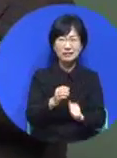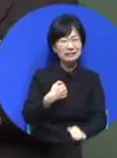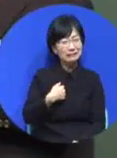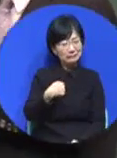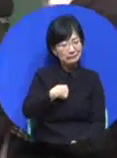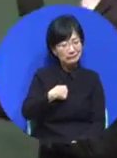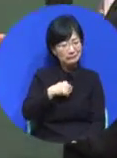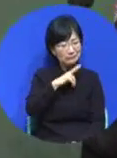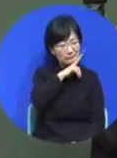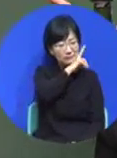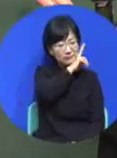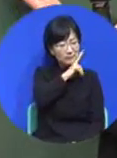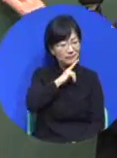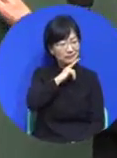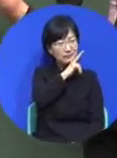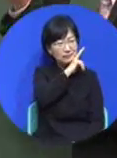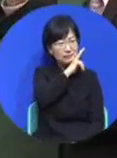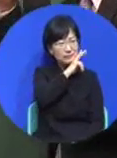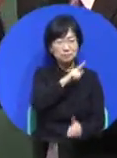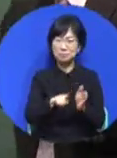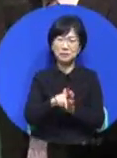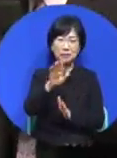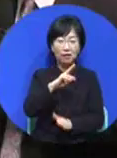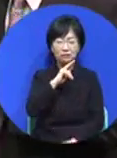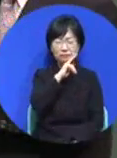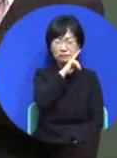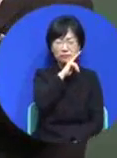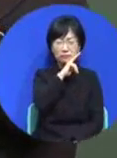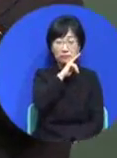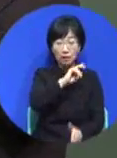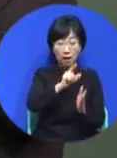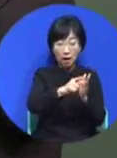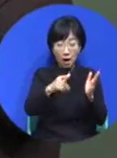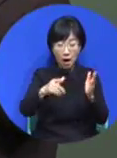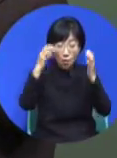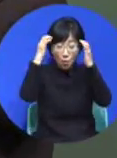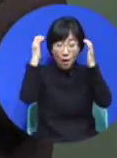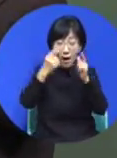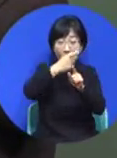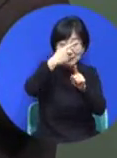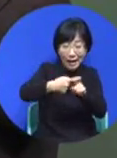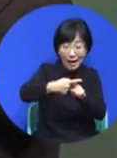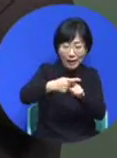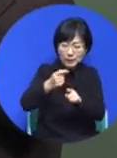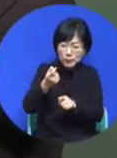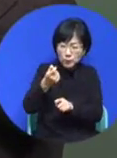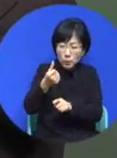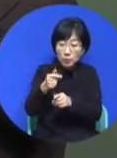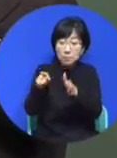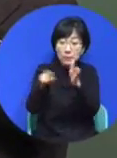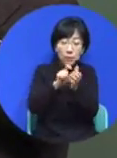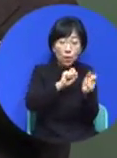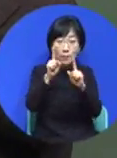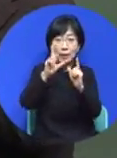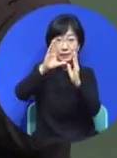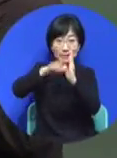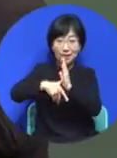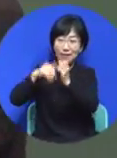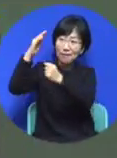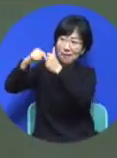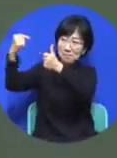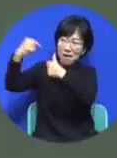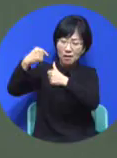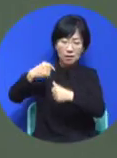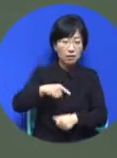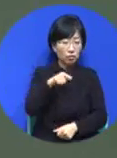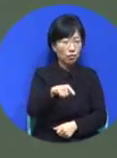people couldn't believe those words. 그 믿음 조금 선택했는데 종과 횡으로 다녀보라. But Abraham was able to have